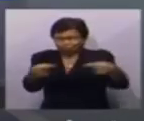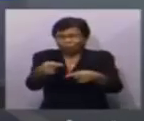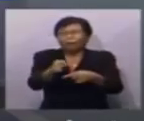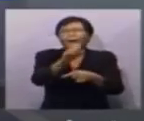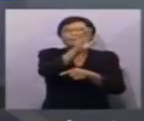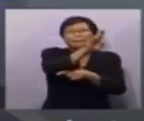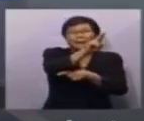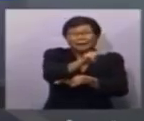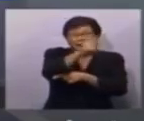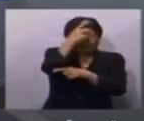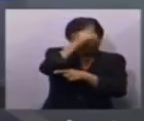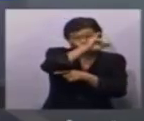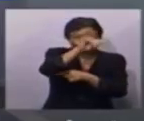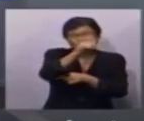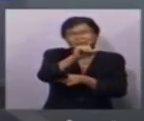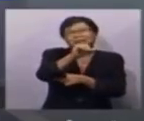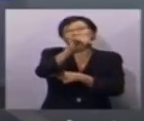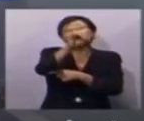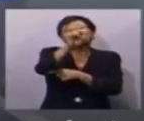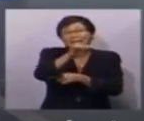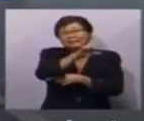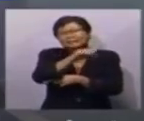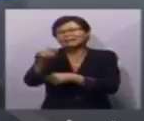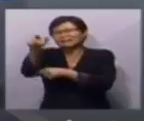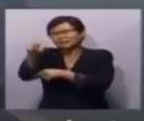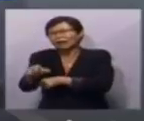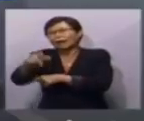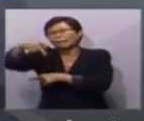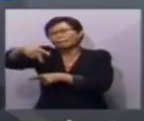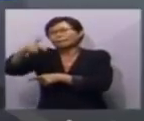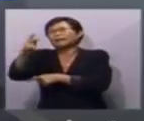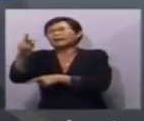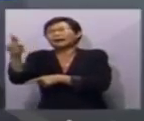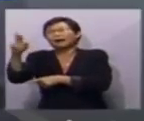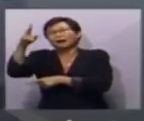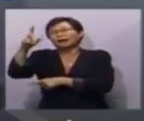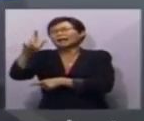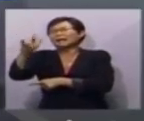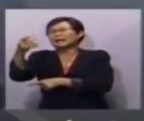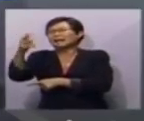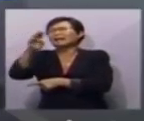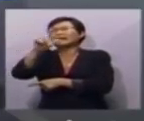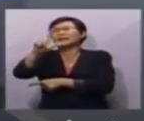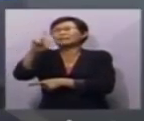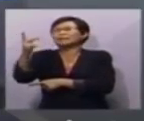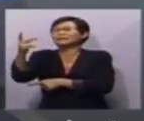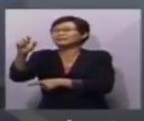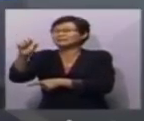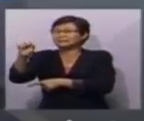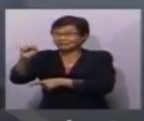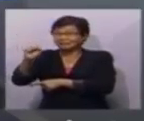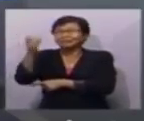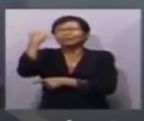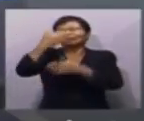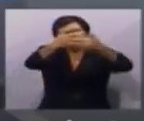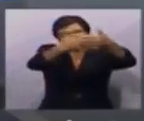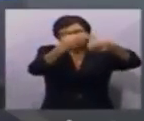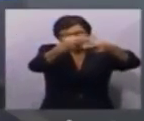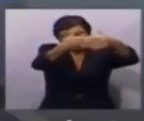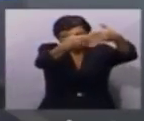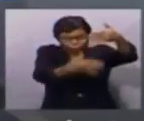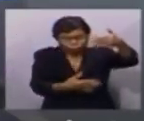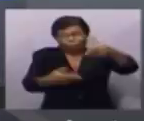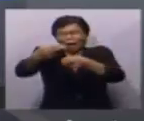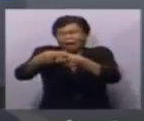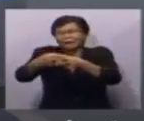calon BN, Datuk Jason Teo Siu Hock dan calon PKR Lim Kit Siang. Demikian sepintas lalu senarai pencalonan pada